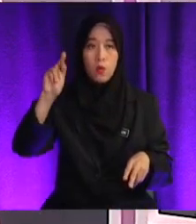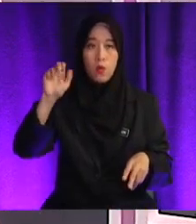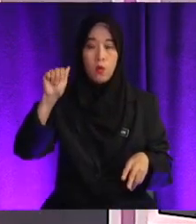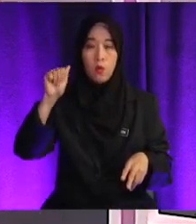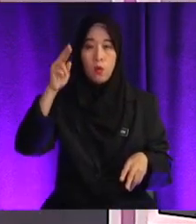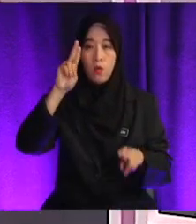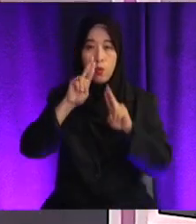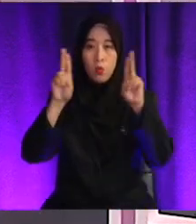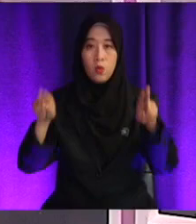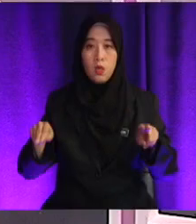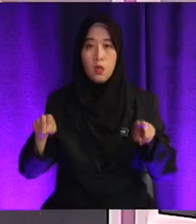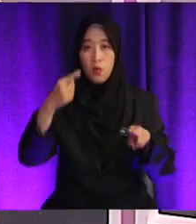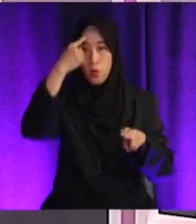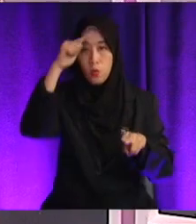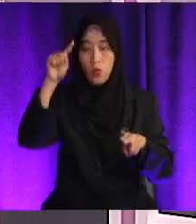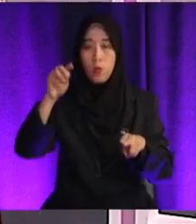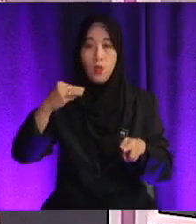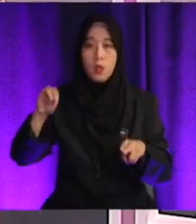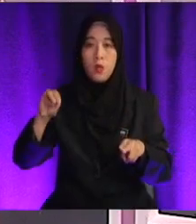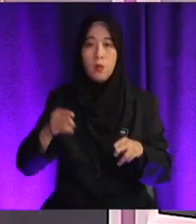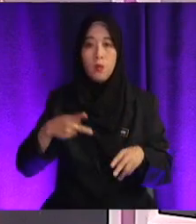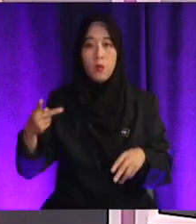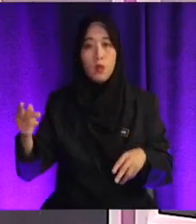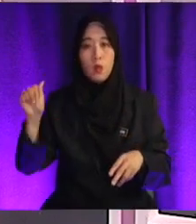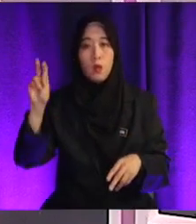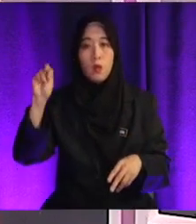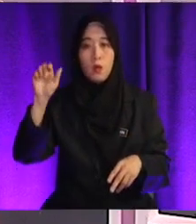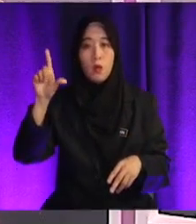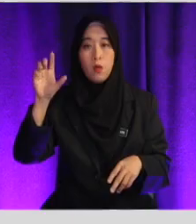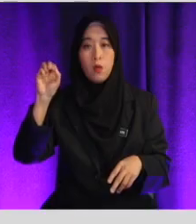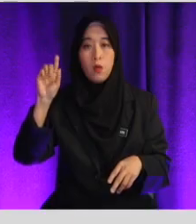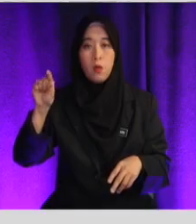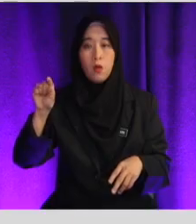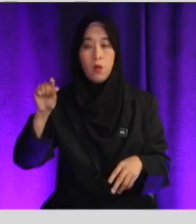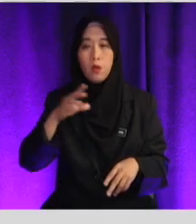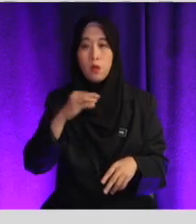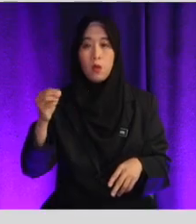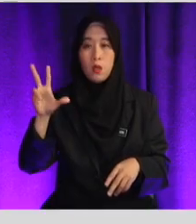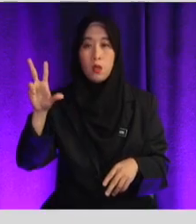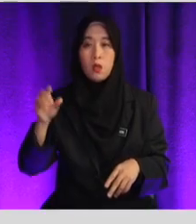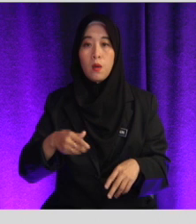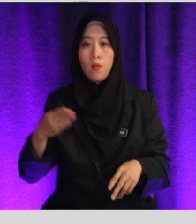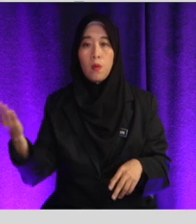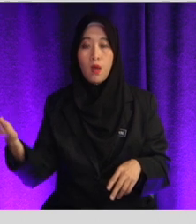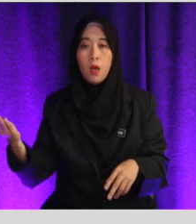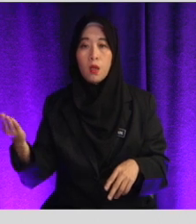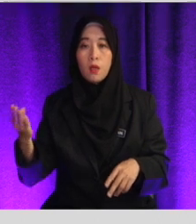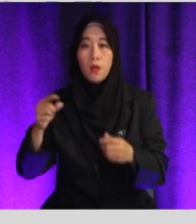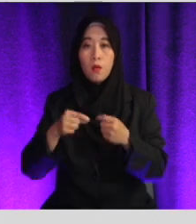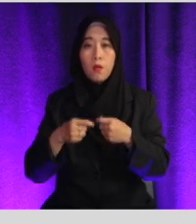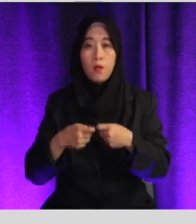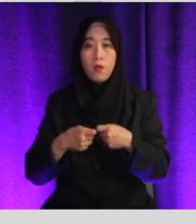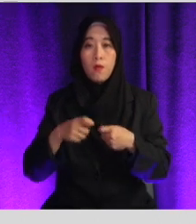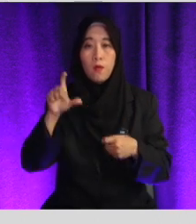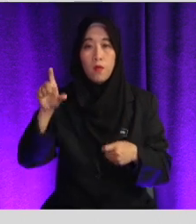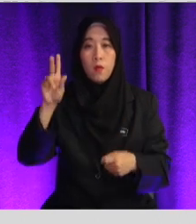pelbagai analog sahaja. Okey. Dan yang ketiga sekali adalah bahan fuse cartridge itu sendiri. Okey.